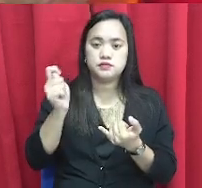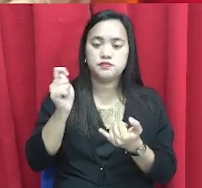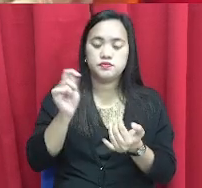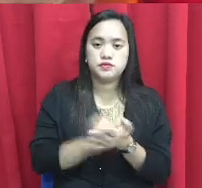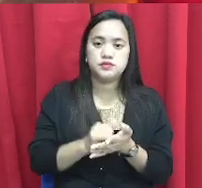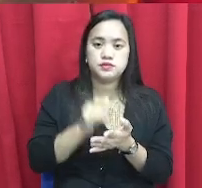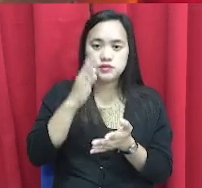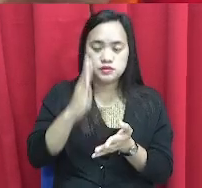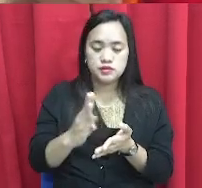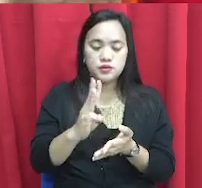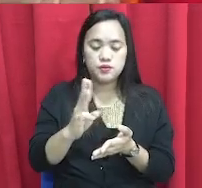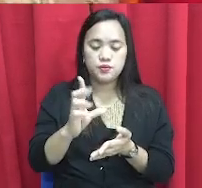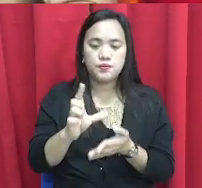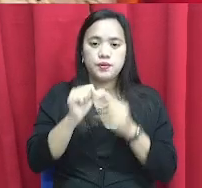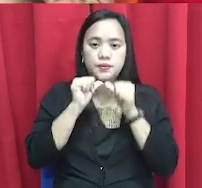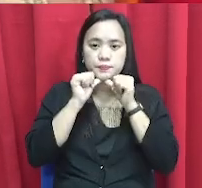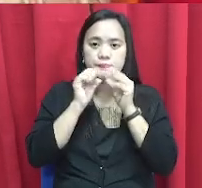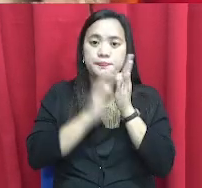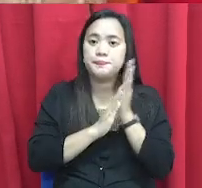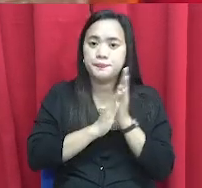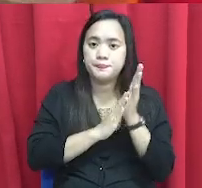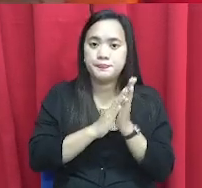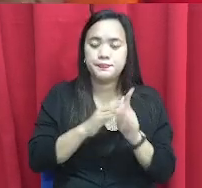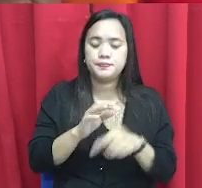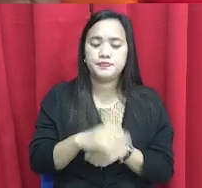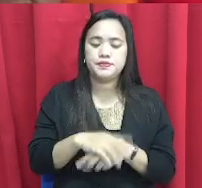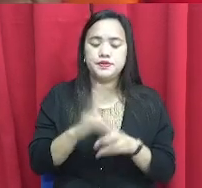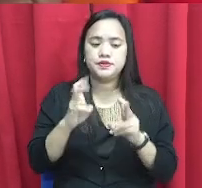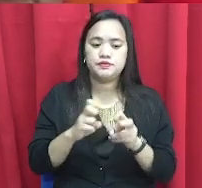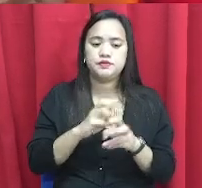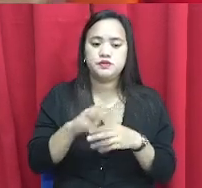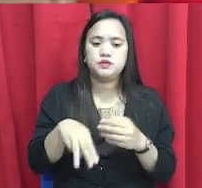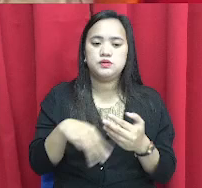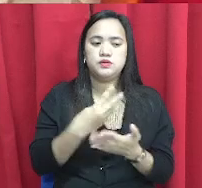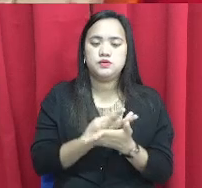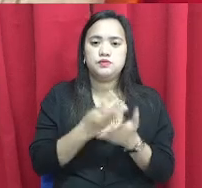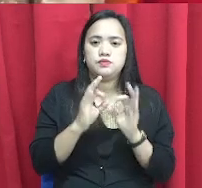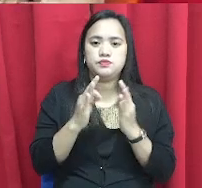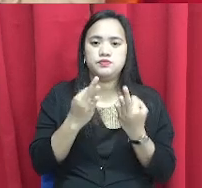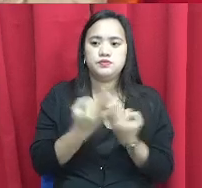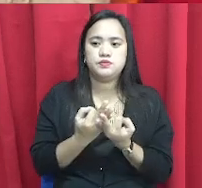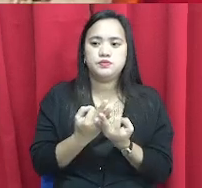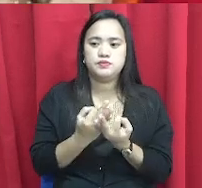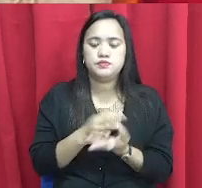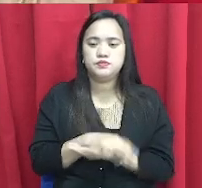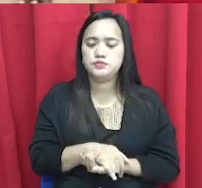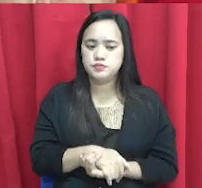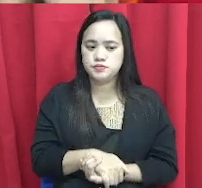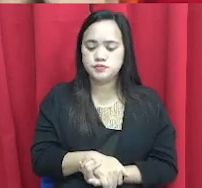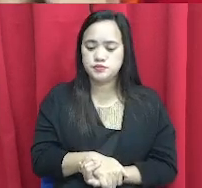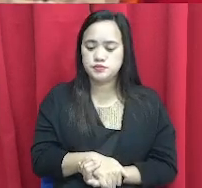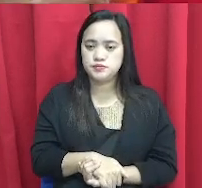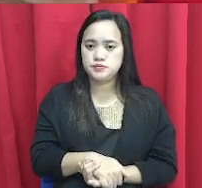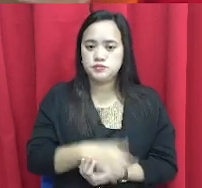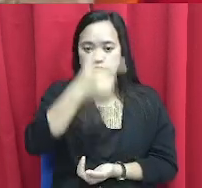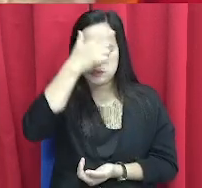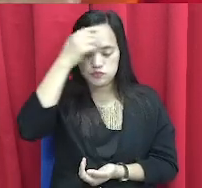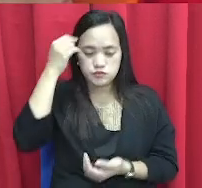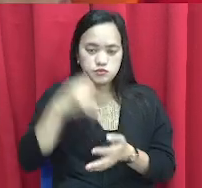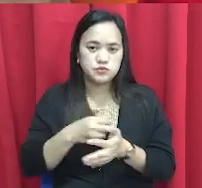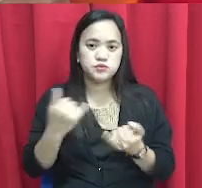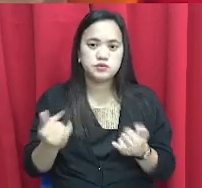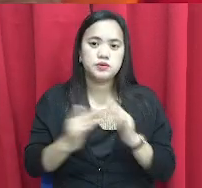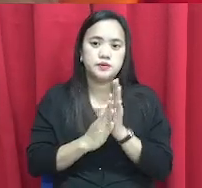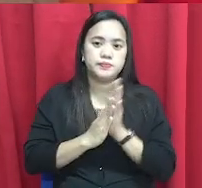naple at ang kanilang pamilya ay na-bless dahil Nape ng father Ang Diyos ang kanyang